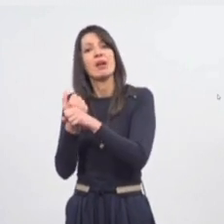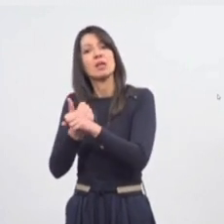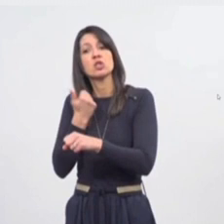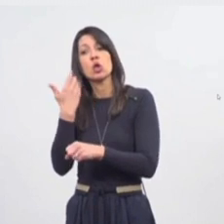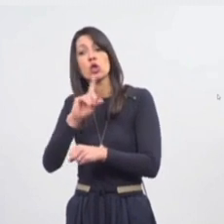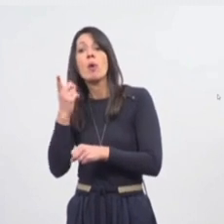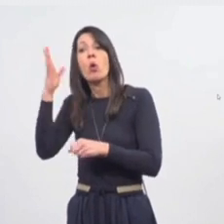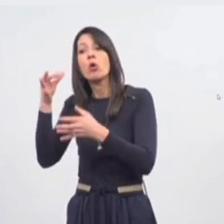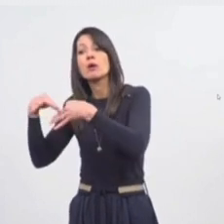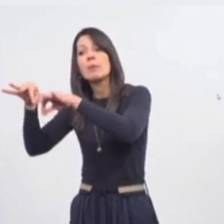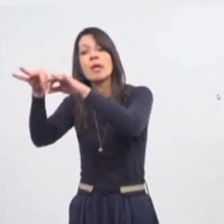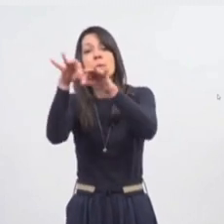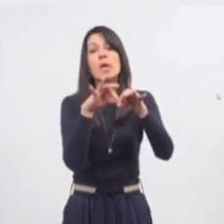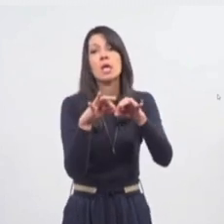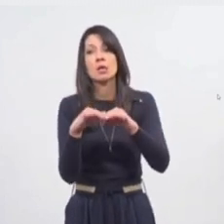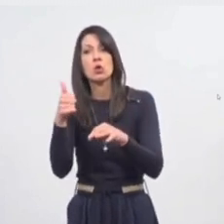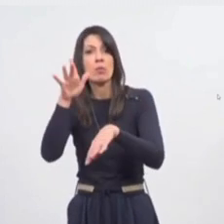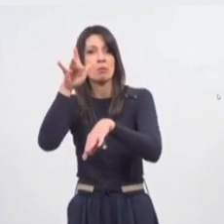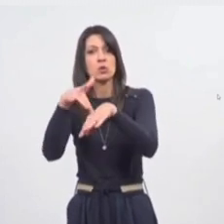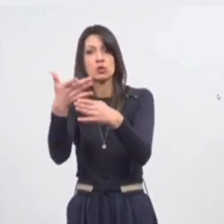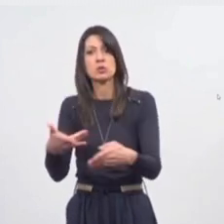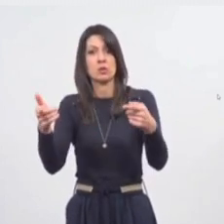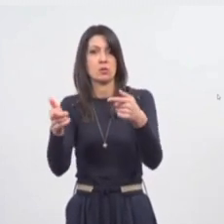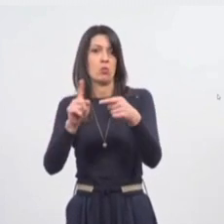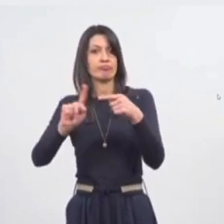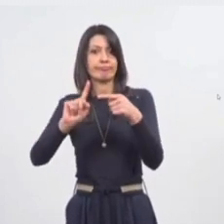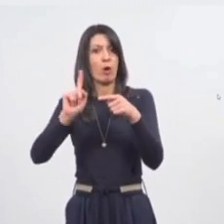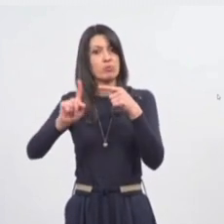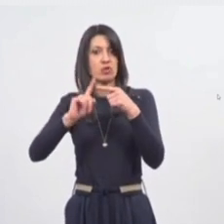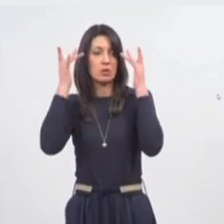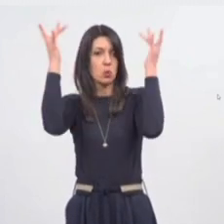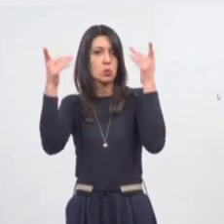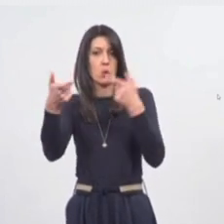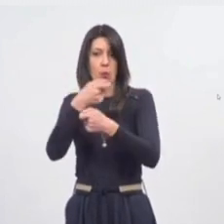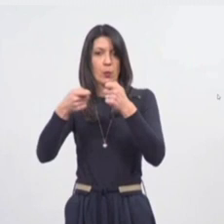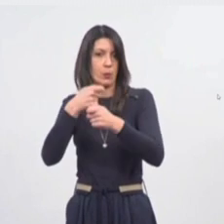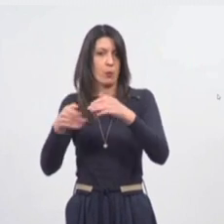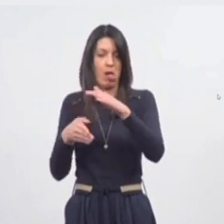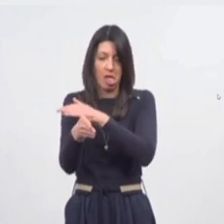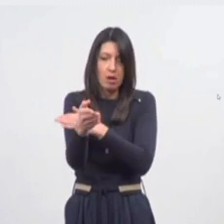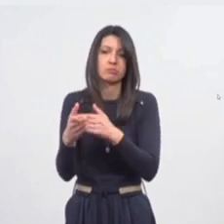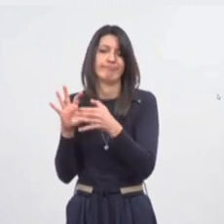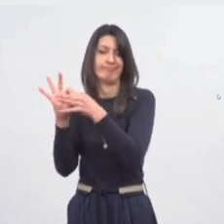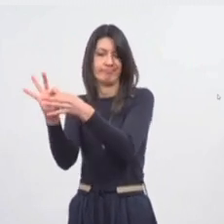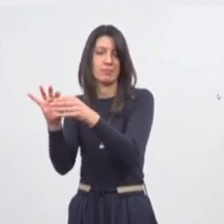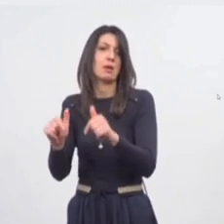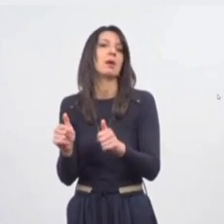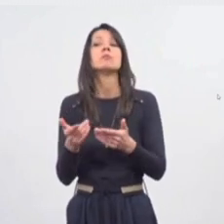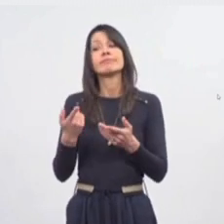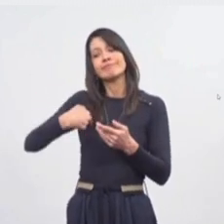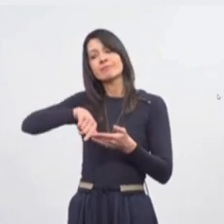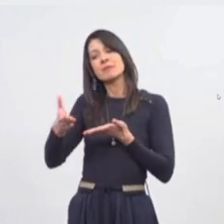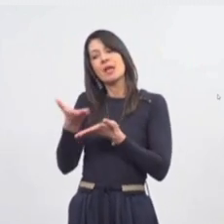tiers particulièrement touchés par le trafic. Nos échanges ont également montré qu'il est important de faire avancer